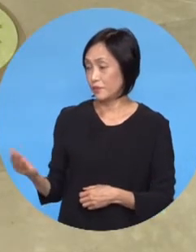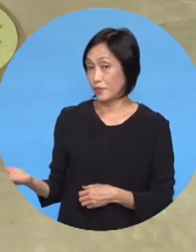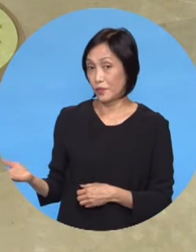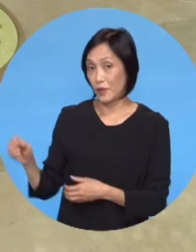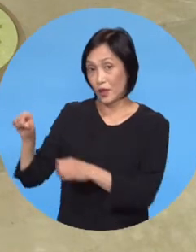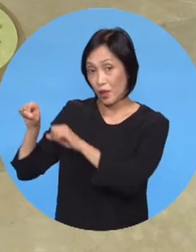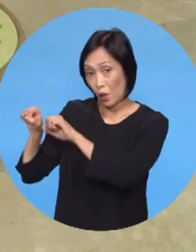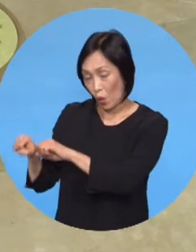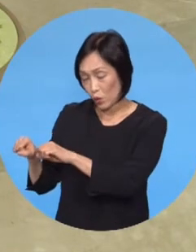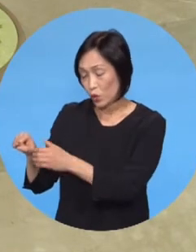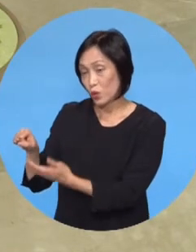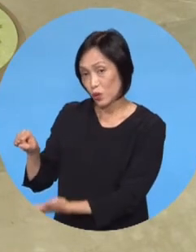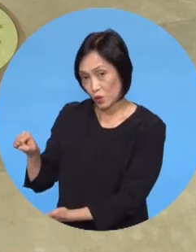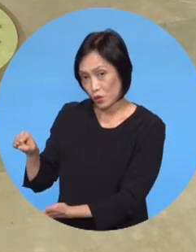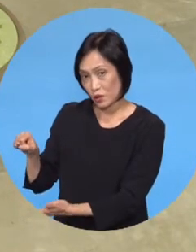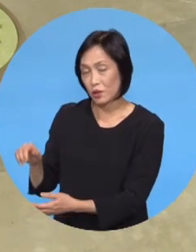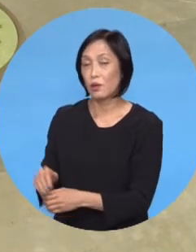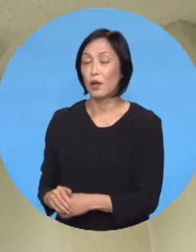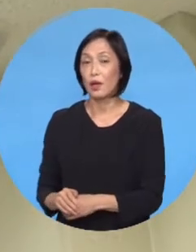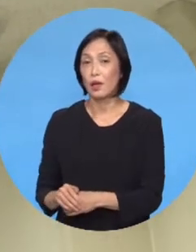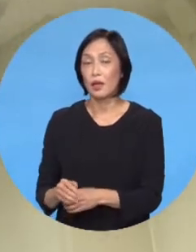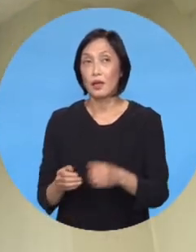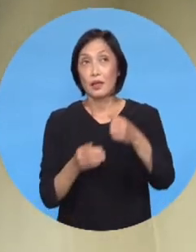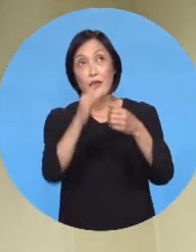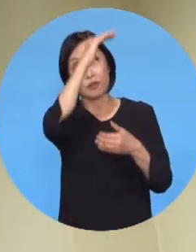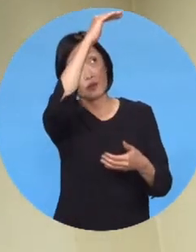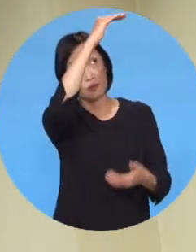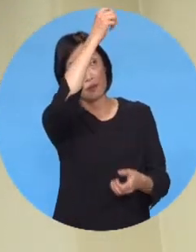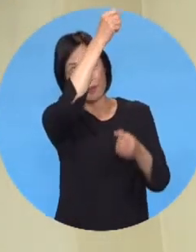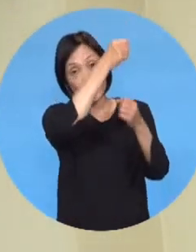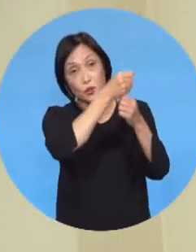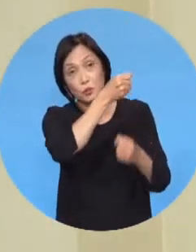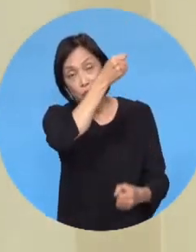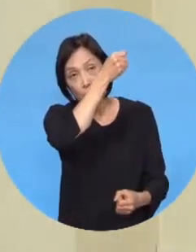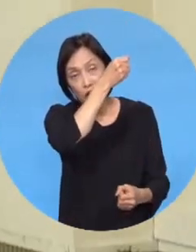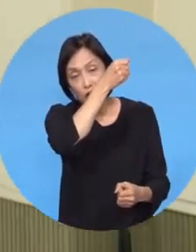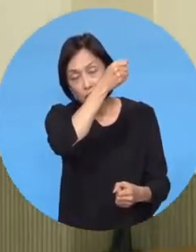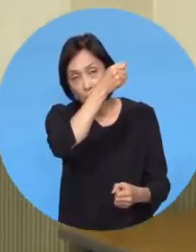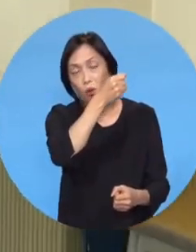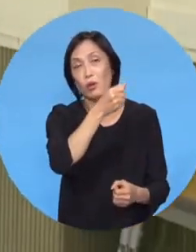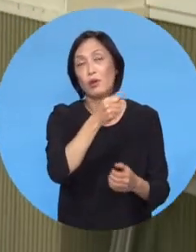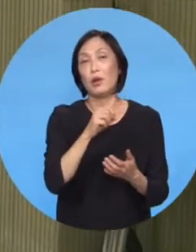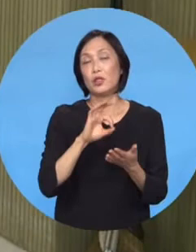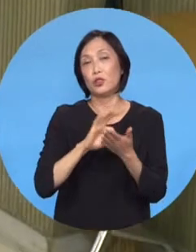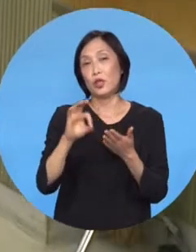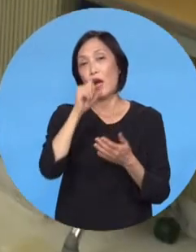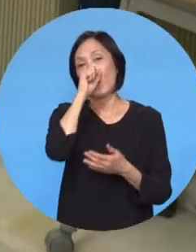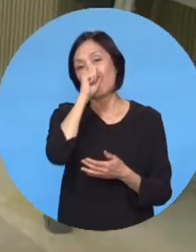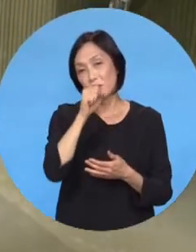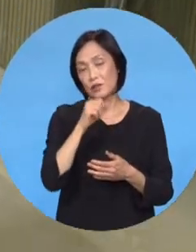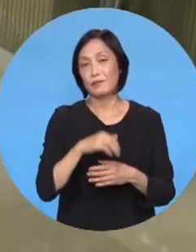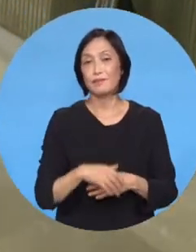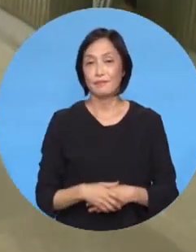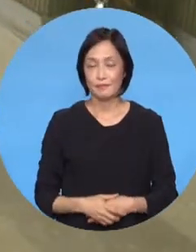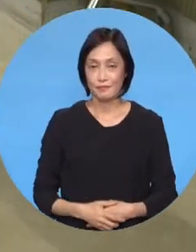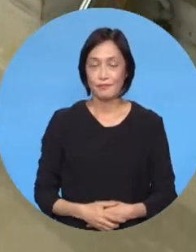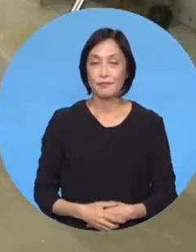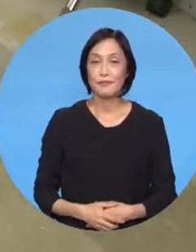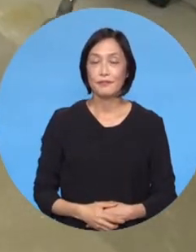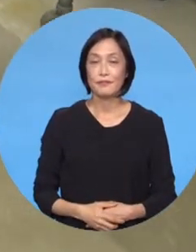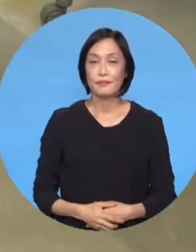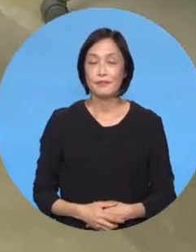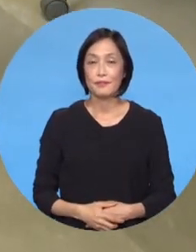こうした場所では置くだけタイプの手すりや突っ張り棒タイプの手すりを活用すると効果的です。